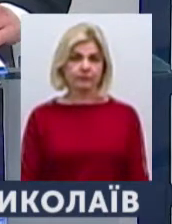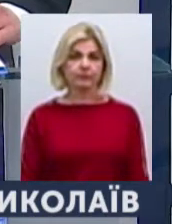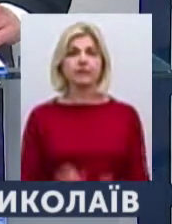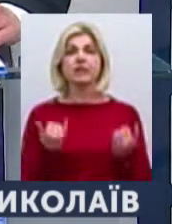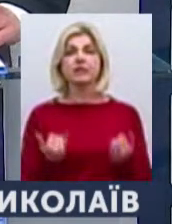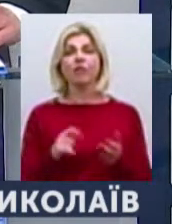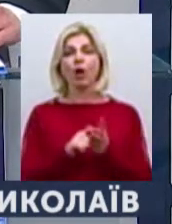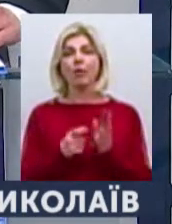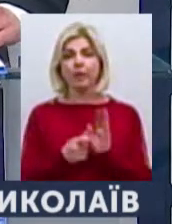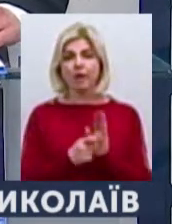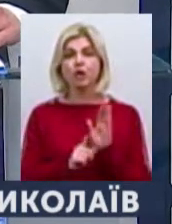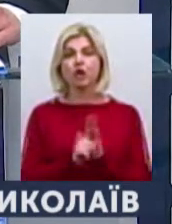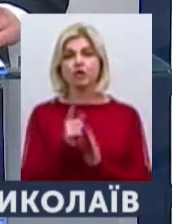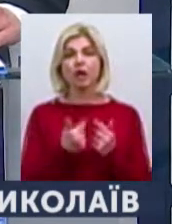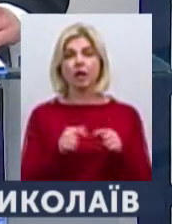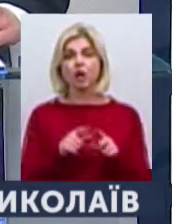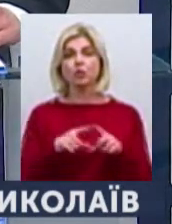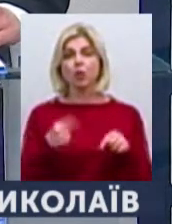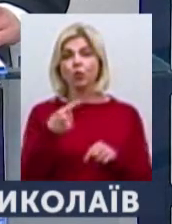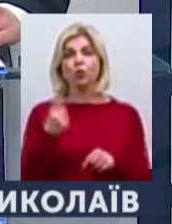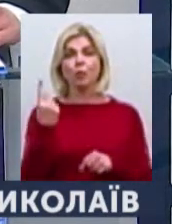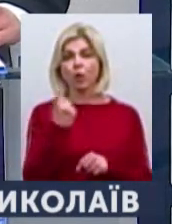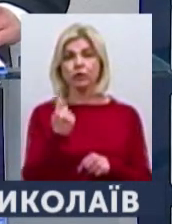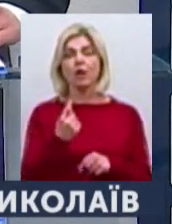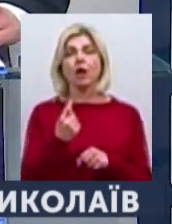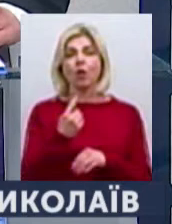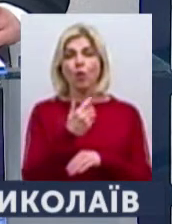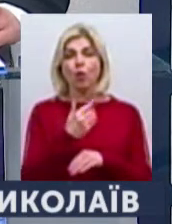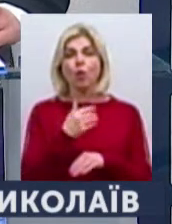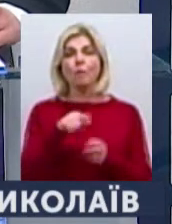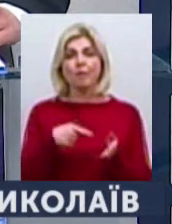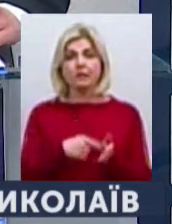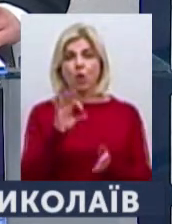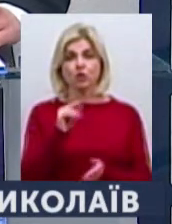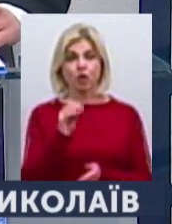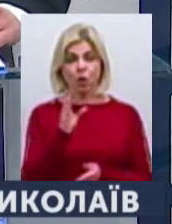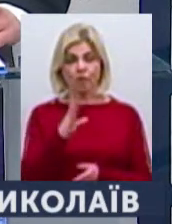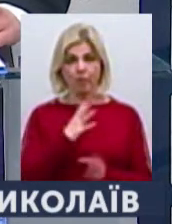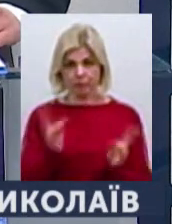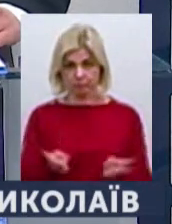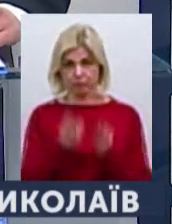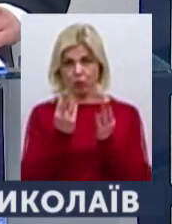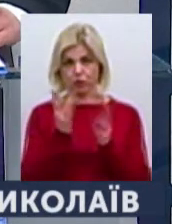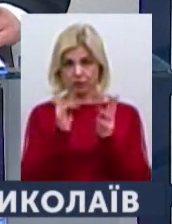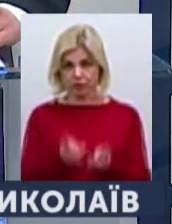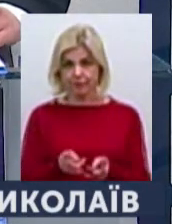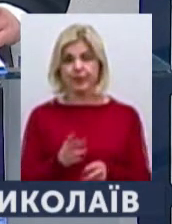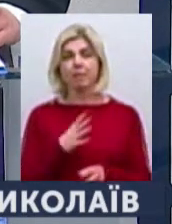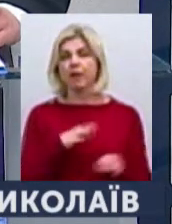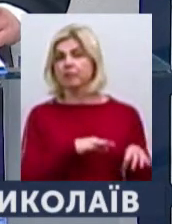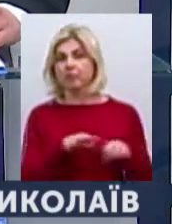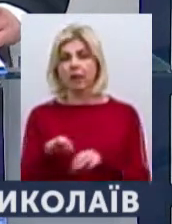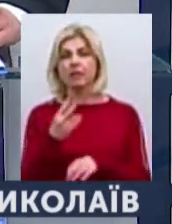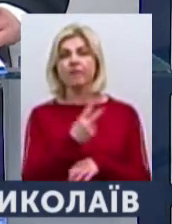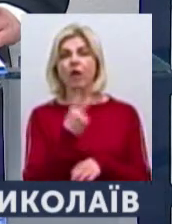Сьогодні в кабінеті початкових класів школи номер 1, що на вулиці Старофортечній у місті Очаків, сталася пожежа. На місце прибули чергові відділення